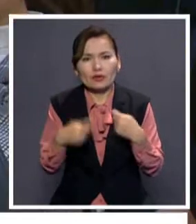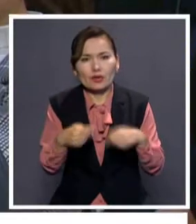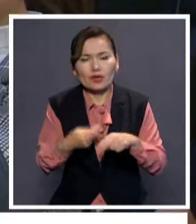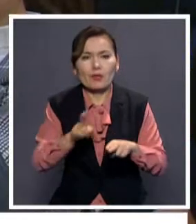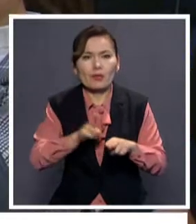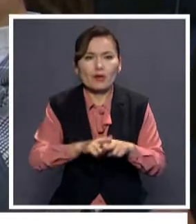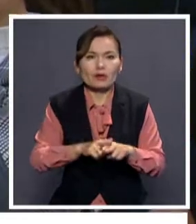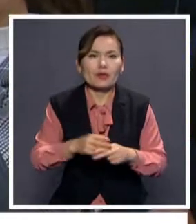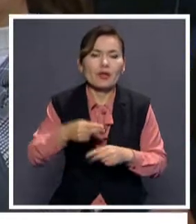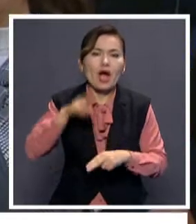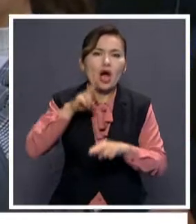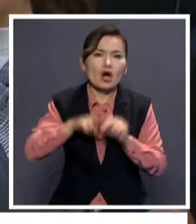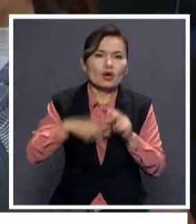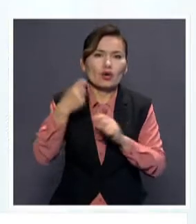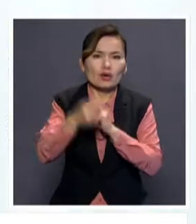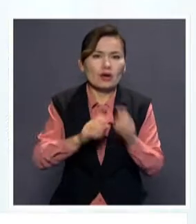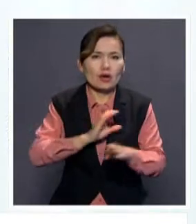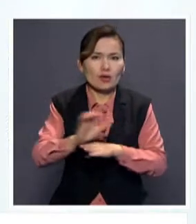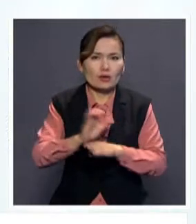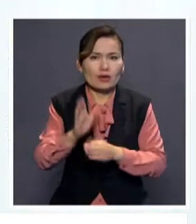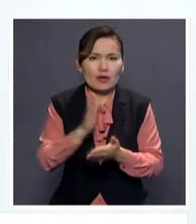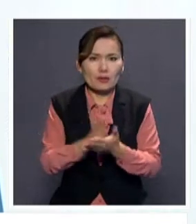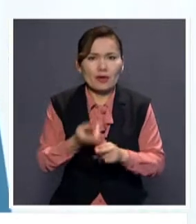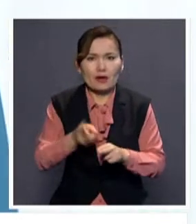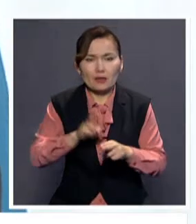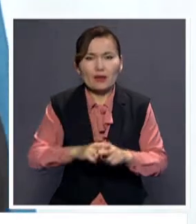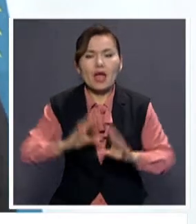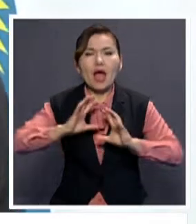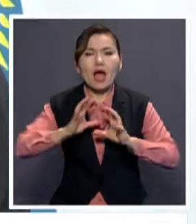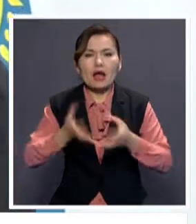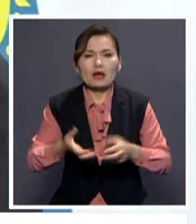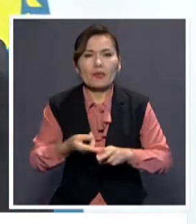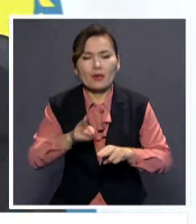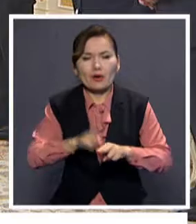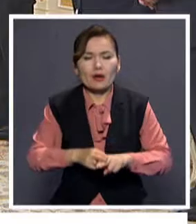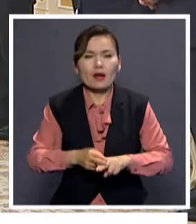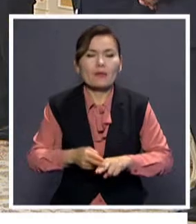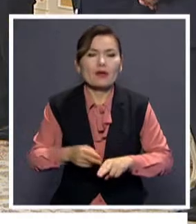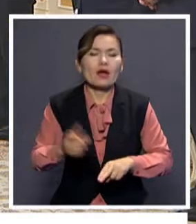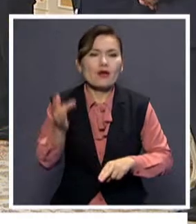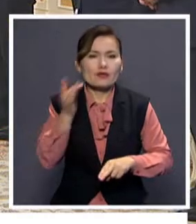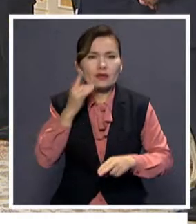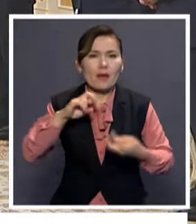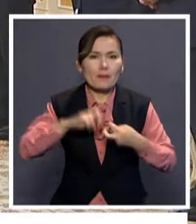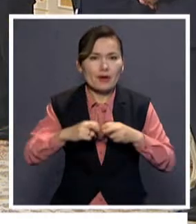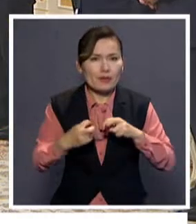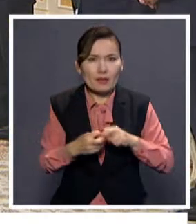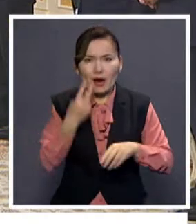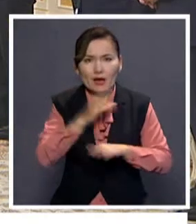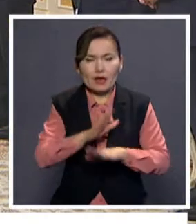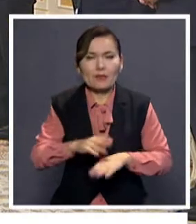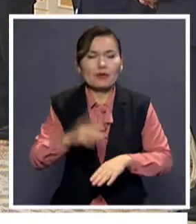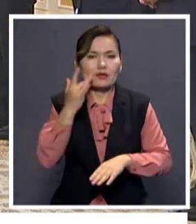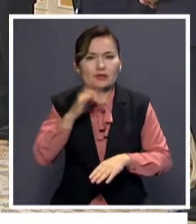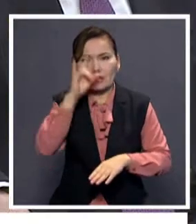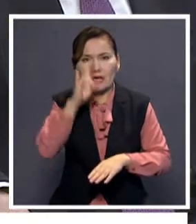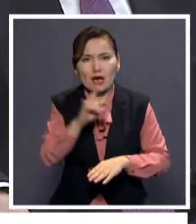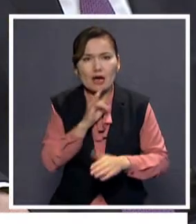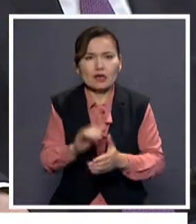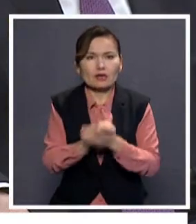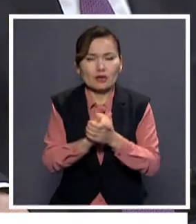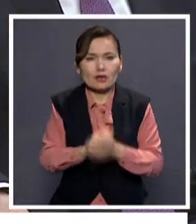коммерциялық нысандардың құрылысымен айналысады. Мемлекет басшысы әлемдегі күрделі ахуалға қарамастан достық қарым-қатынасты жалғап келе жатқан